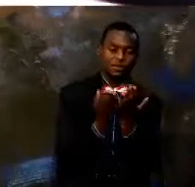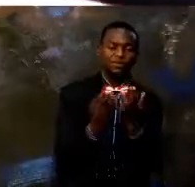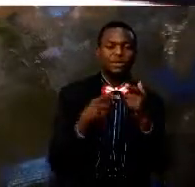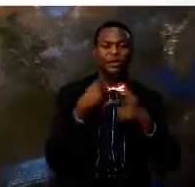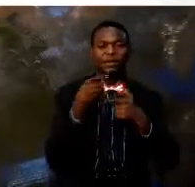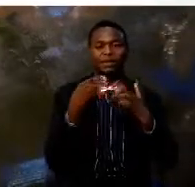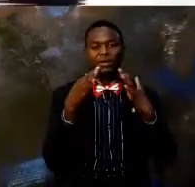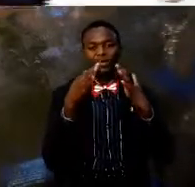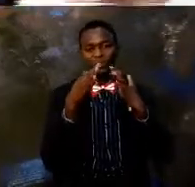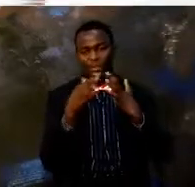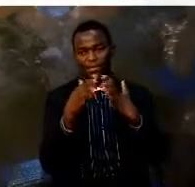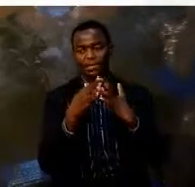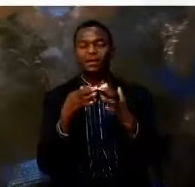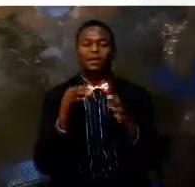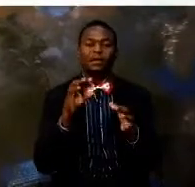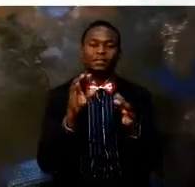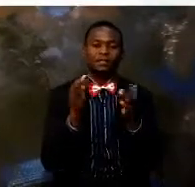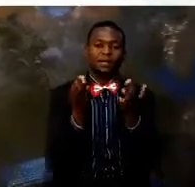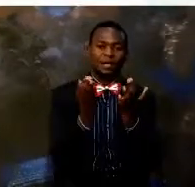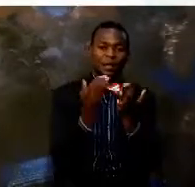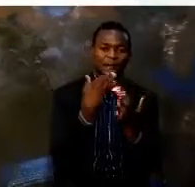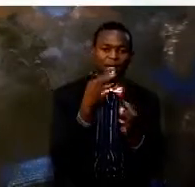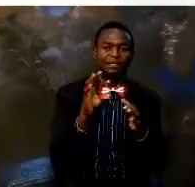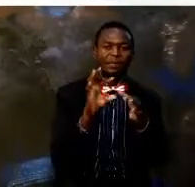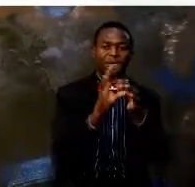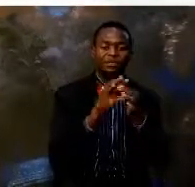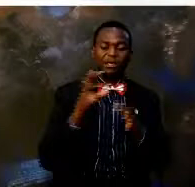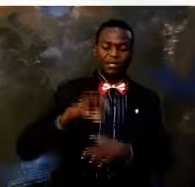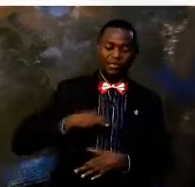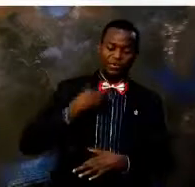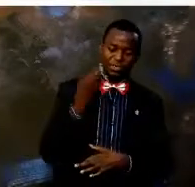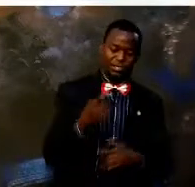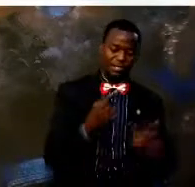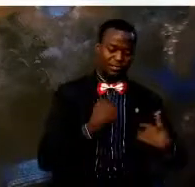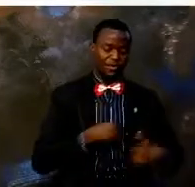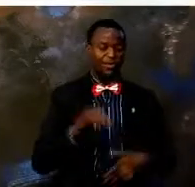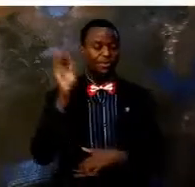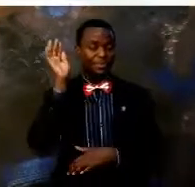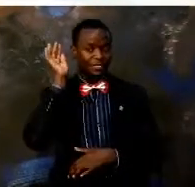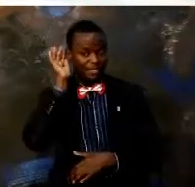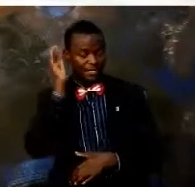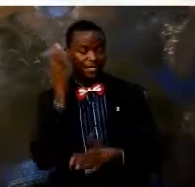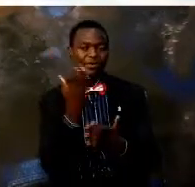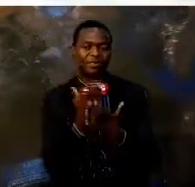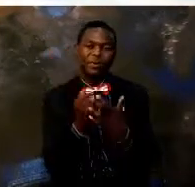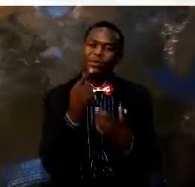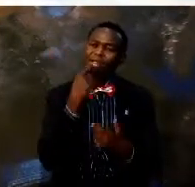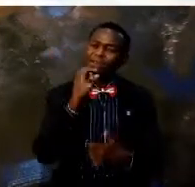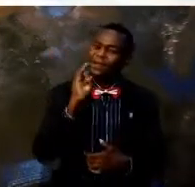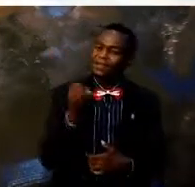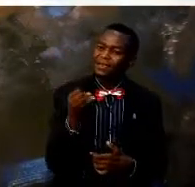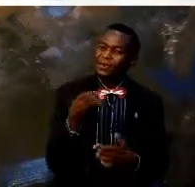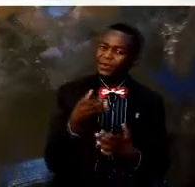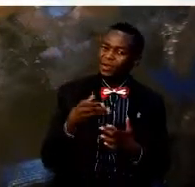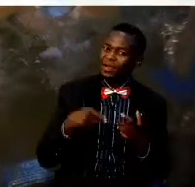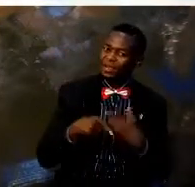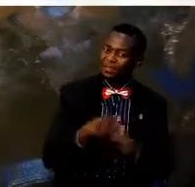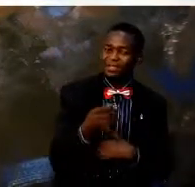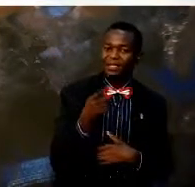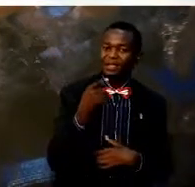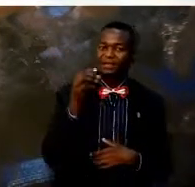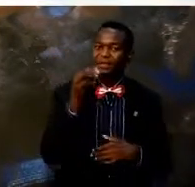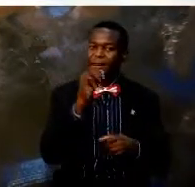katika vipindi hivi vya mahusiano pamoja na neno la Bwana. Nikutie moyo, sikiliza kidogo. Tunasema unasemaje? Hivi huyu aliyepita tumboni mwa